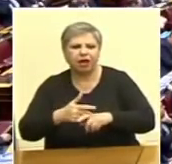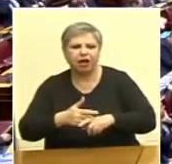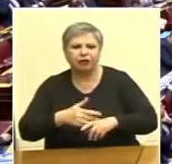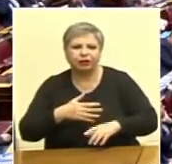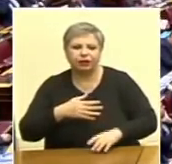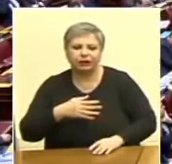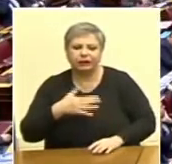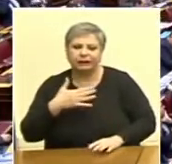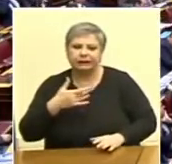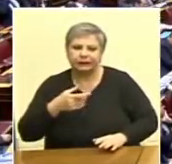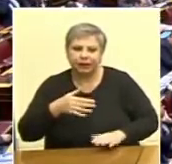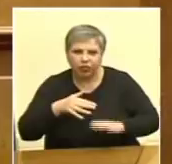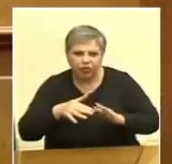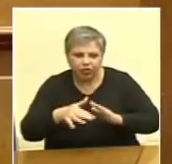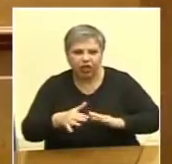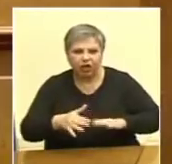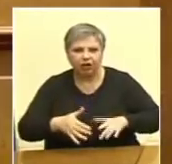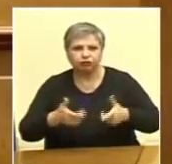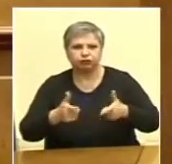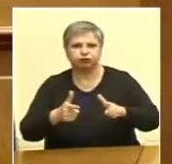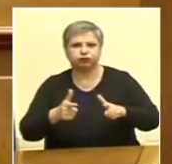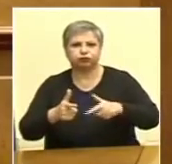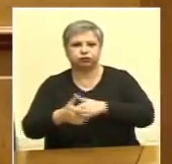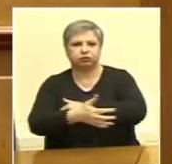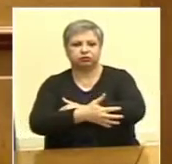Και σας έβλεπαν αυτοί οι πολίτες